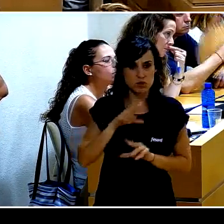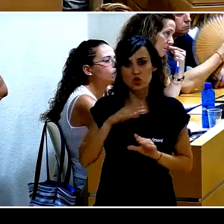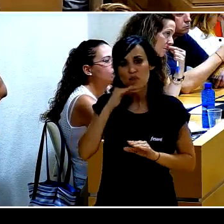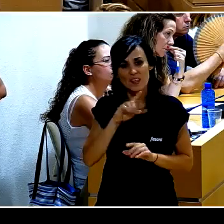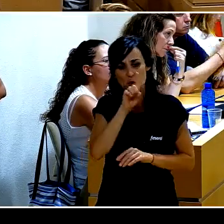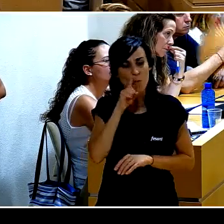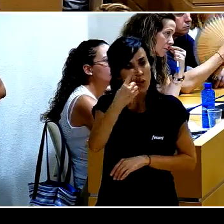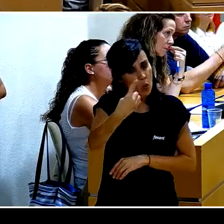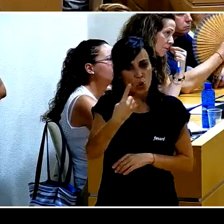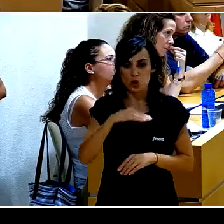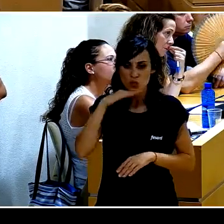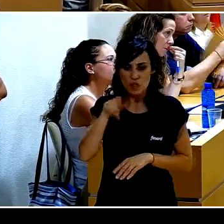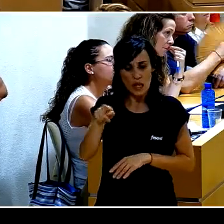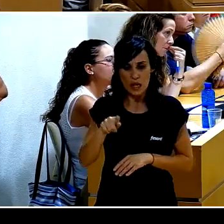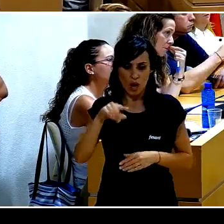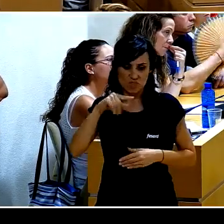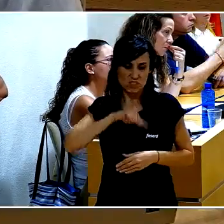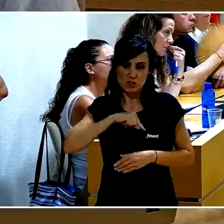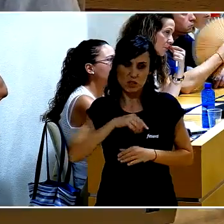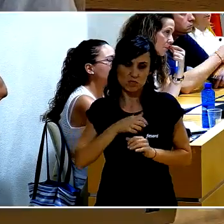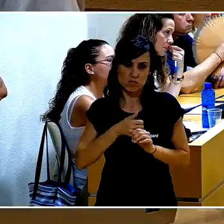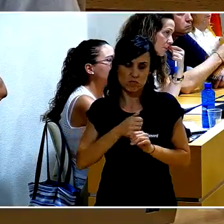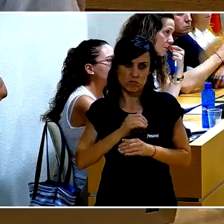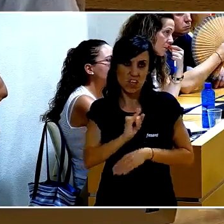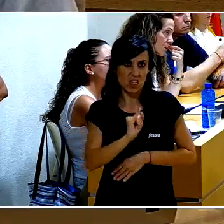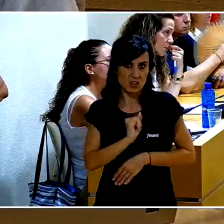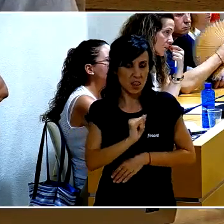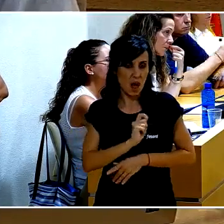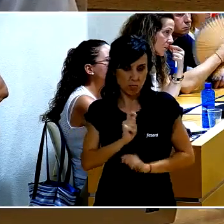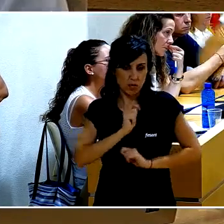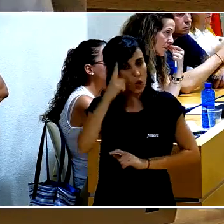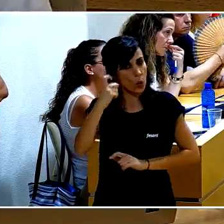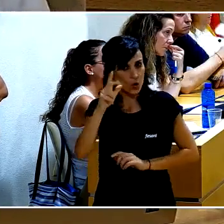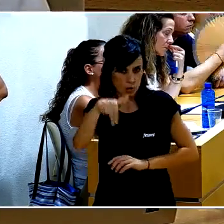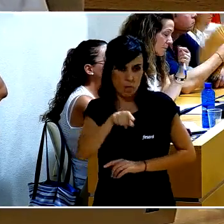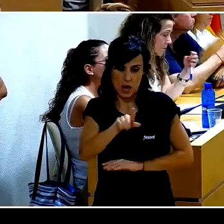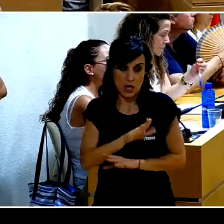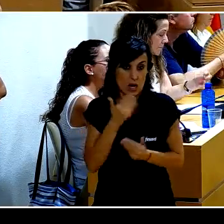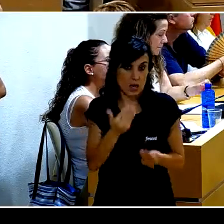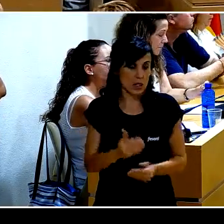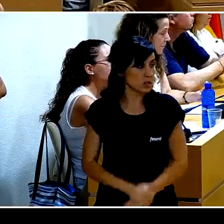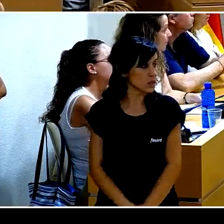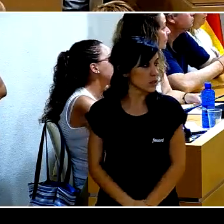nombre, que ella se sentía identificada en este premio, y bueno, un recuerdo también para ella. Gracias.